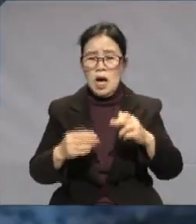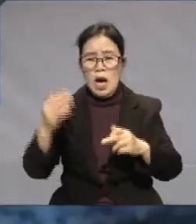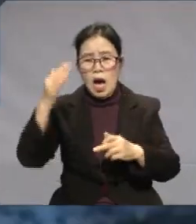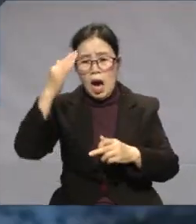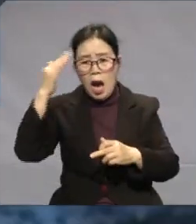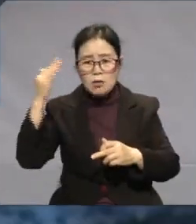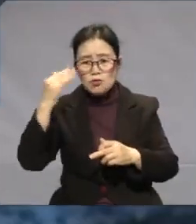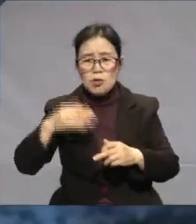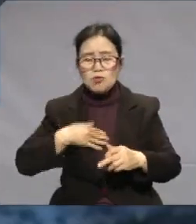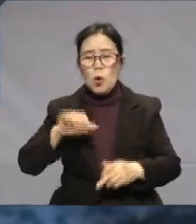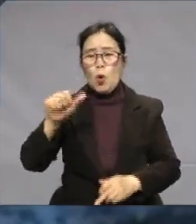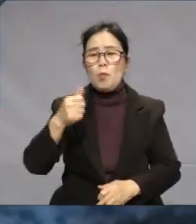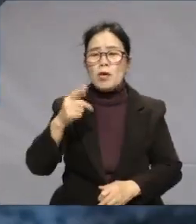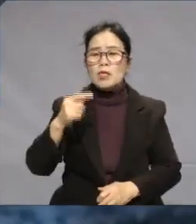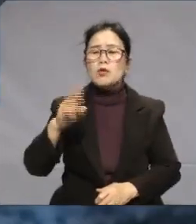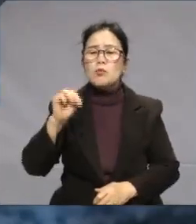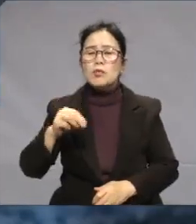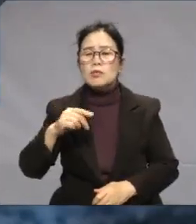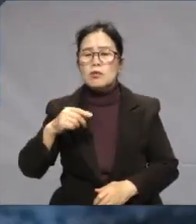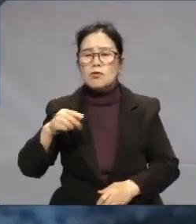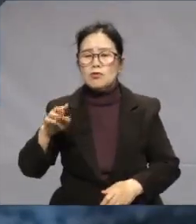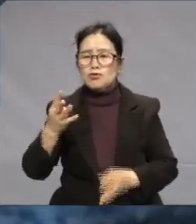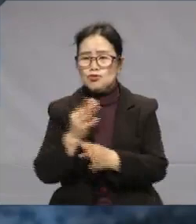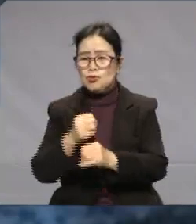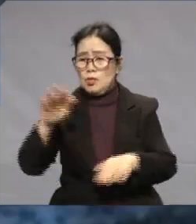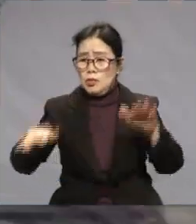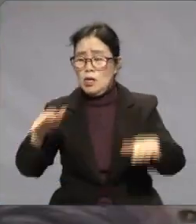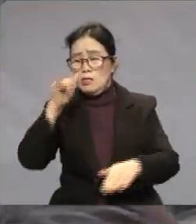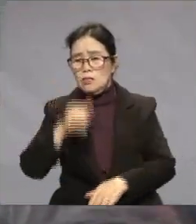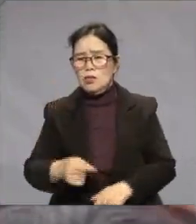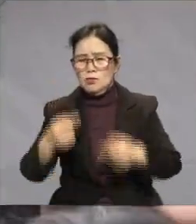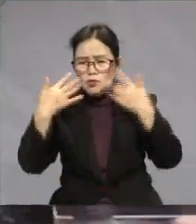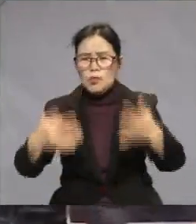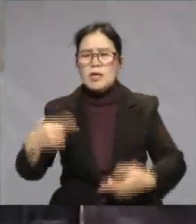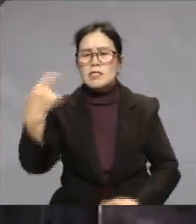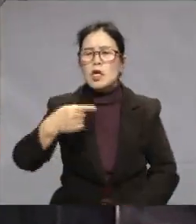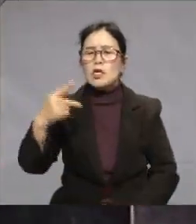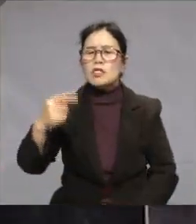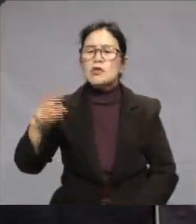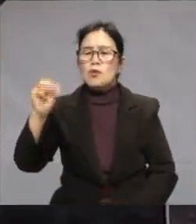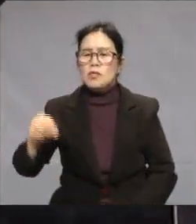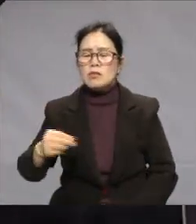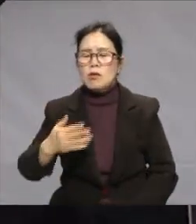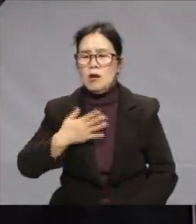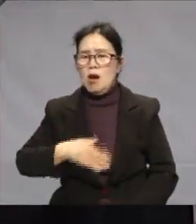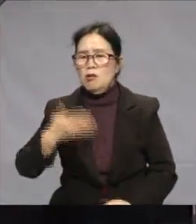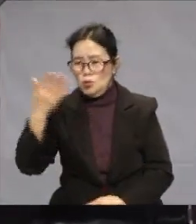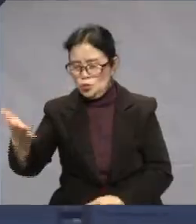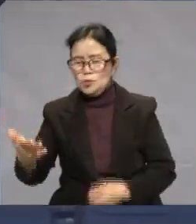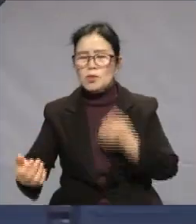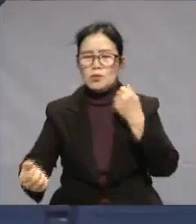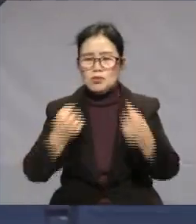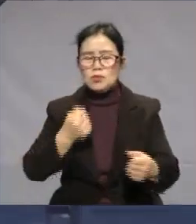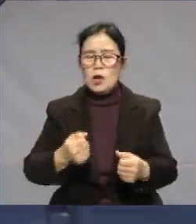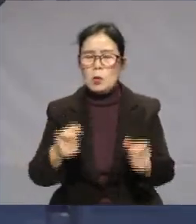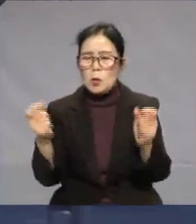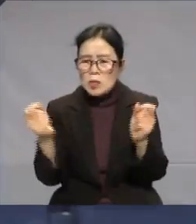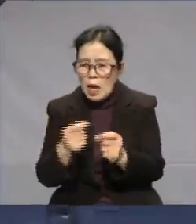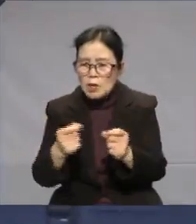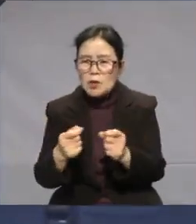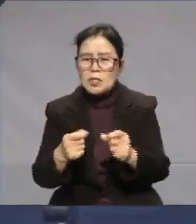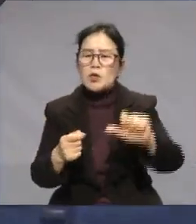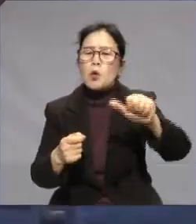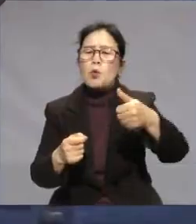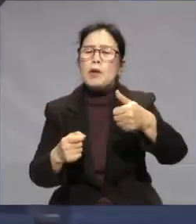무려 500km 오차를 보였습니다. 분명하게 1000km 판정치를 공유했음에도 단거리 탄도탄